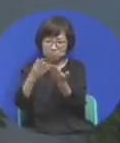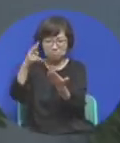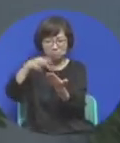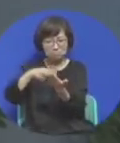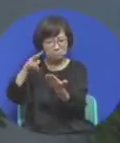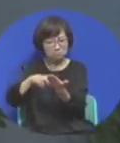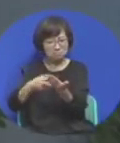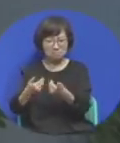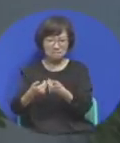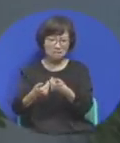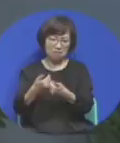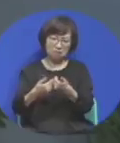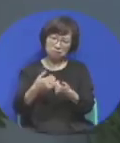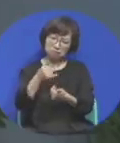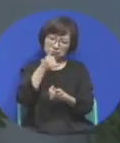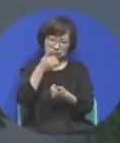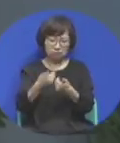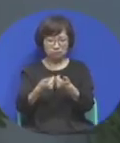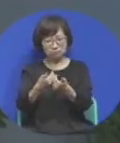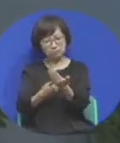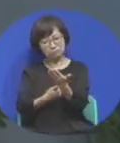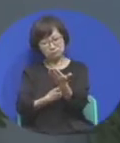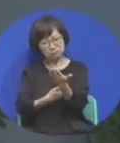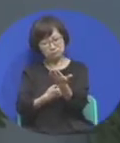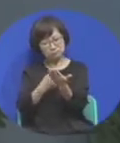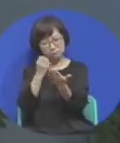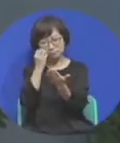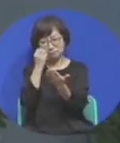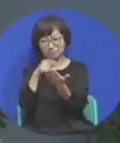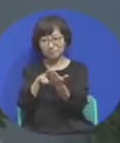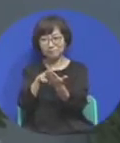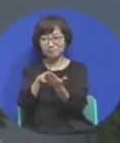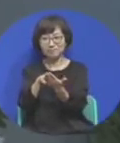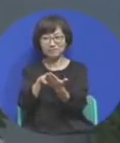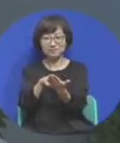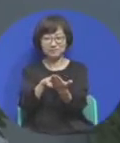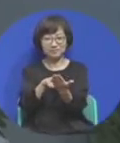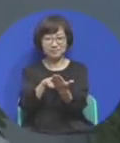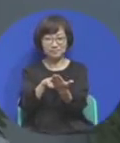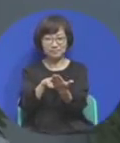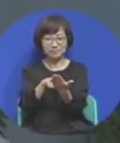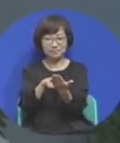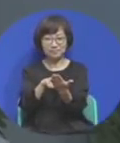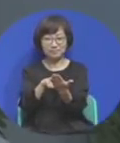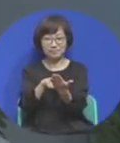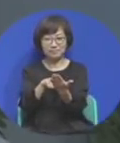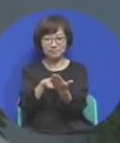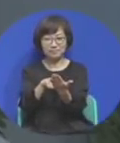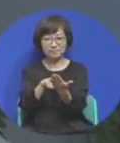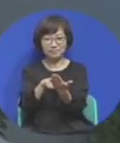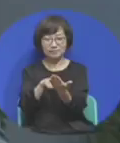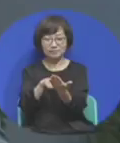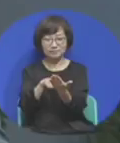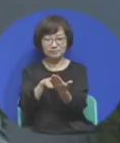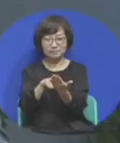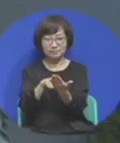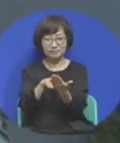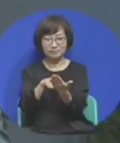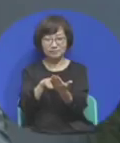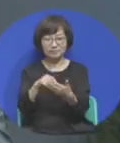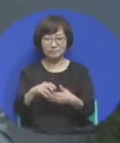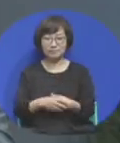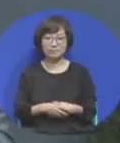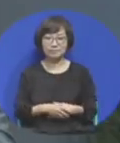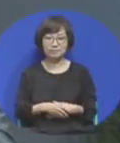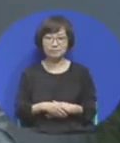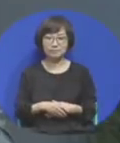보세요. 딱 맞는 겁니다. There are times when we think that the word of God really does not match us very well. Look carefully. It matches you exactly. 두 번째 뭡니까? What is the